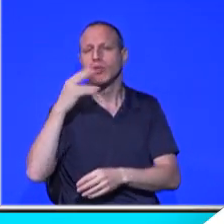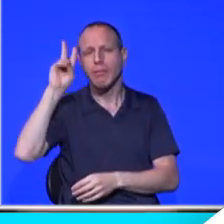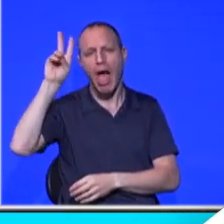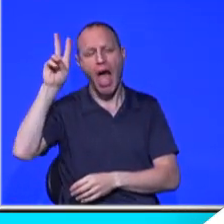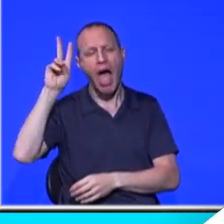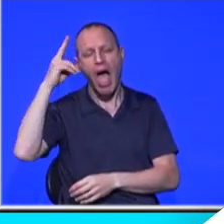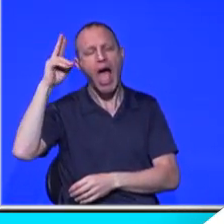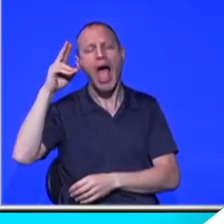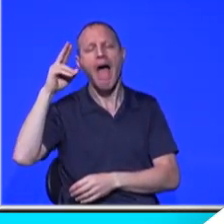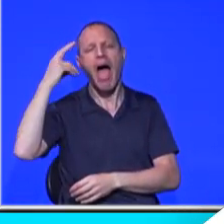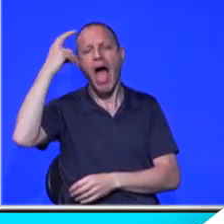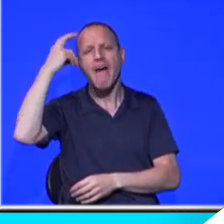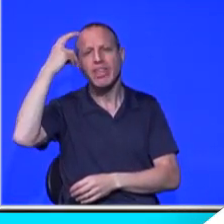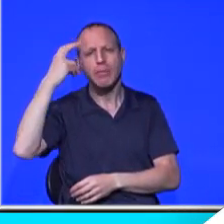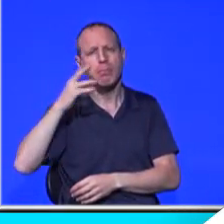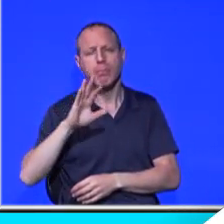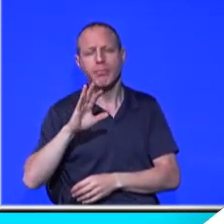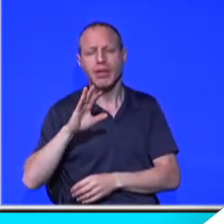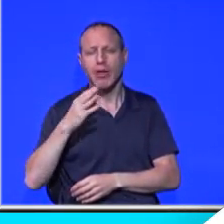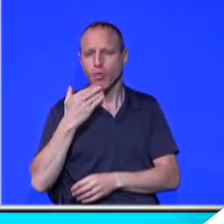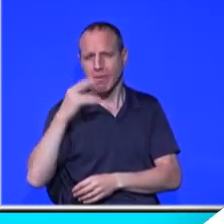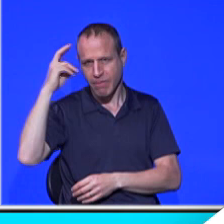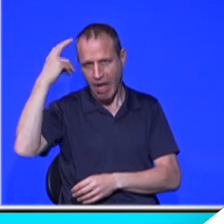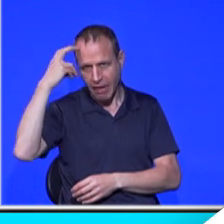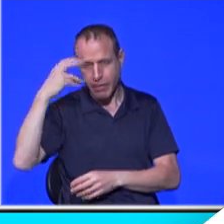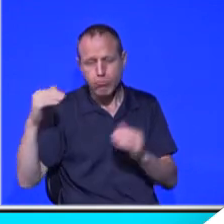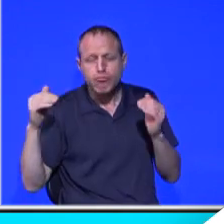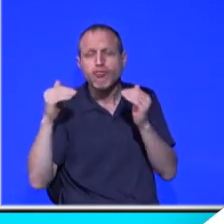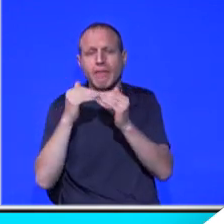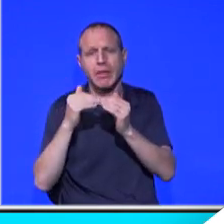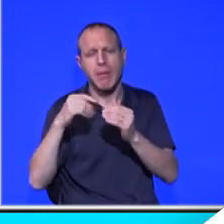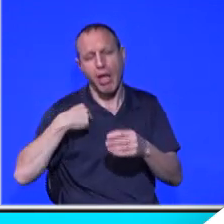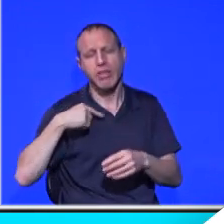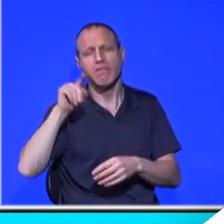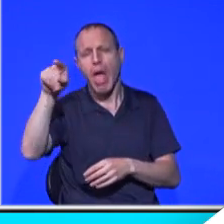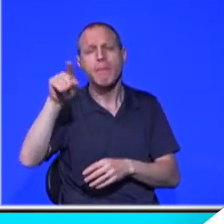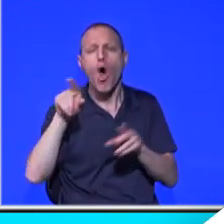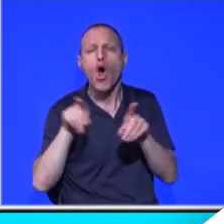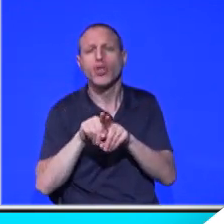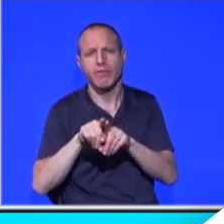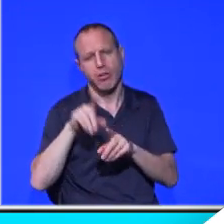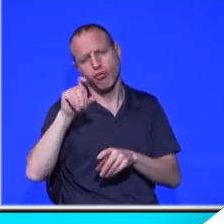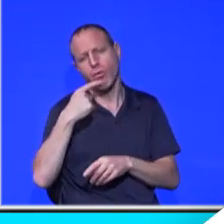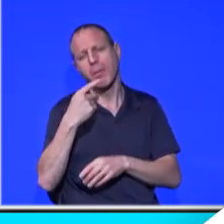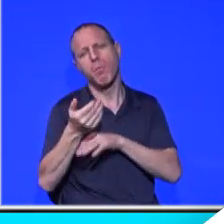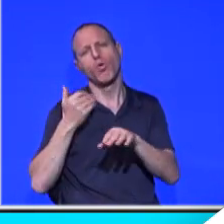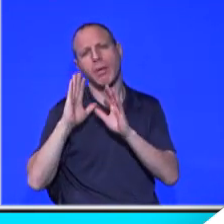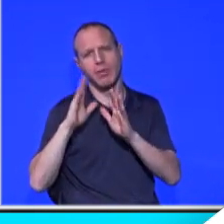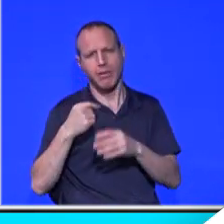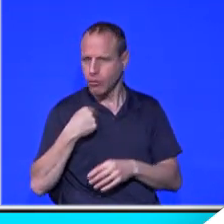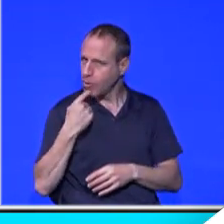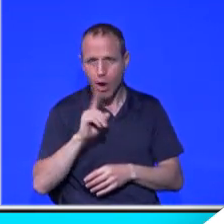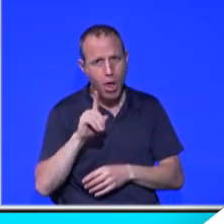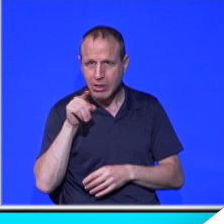ובלי חבל ובלי כלום, את ואני אותו דבר, הם וההם אותו דבר, אנשים אומרים, אוי, זה מוקדם מדי, ואני אומר, לא, לא, לא, זה כבר